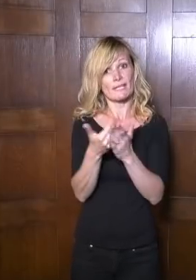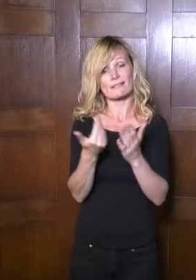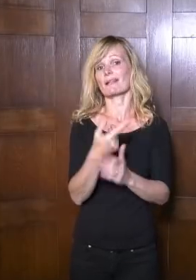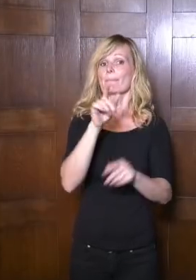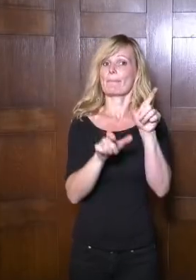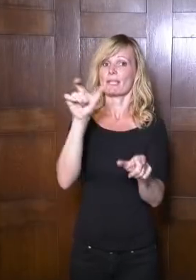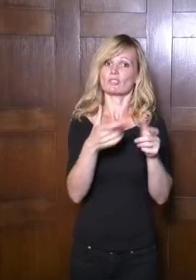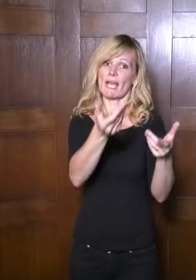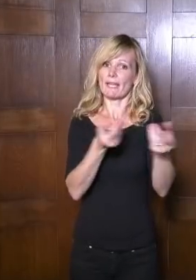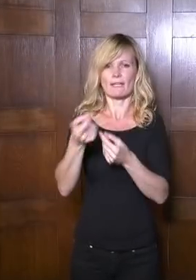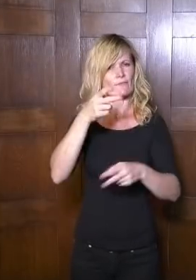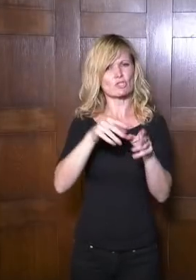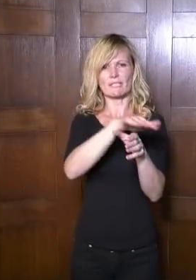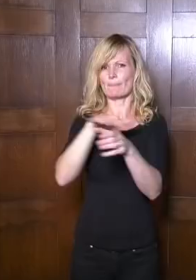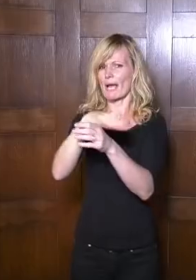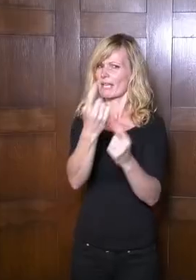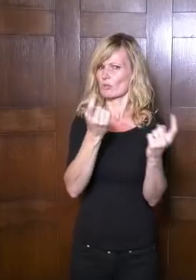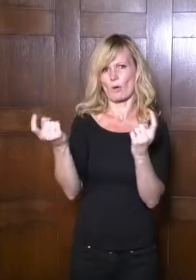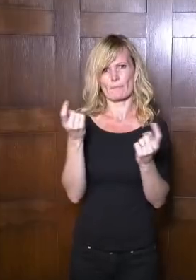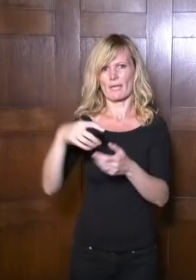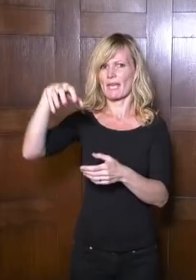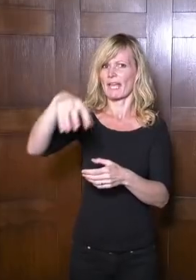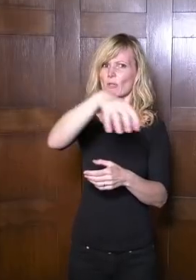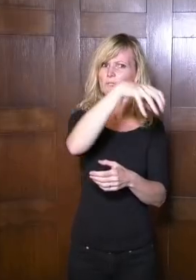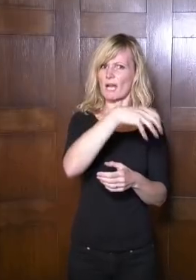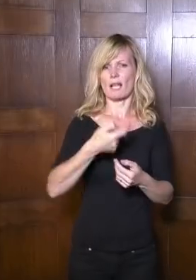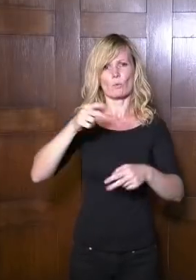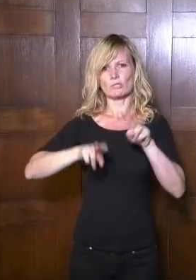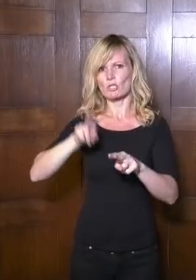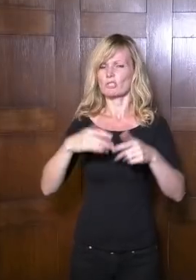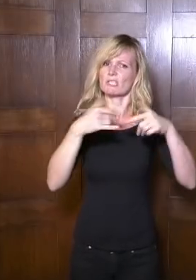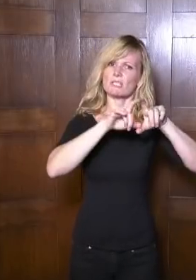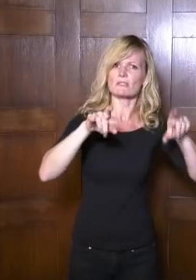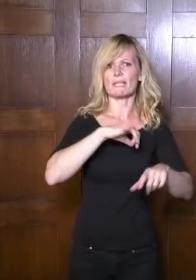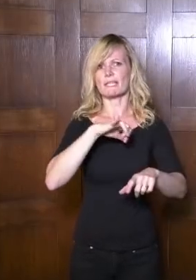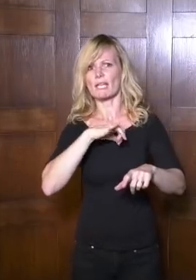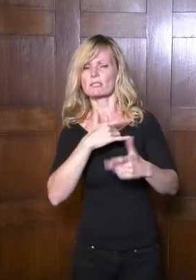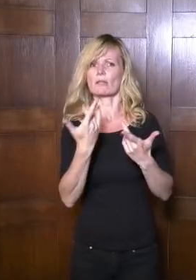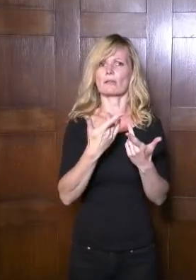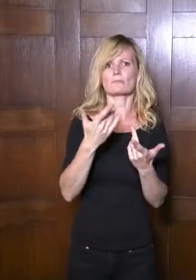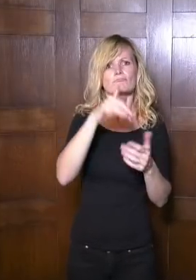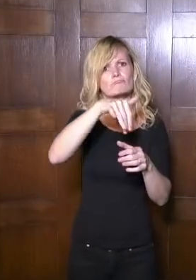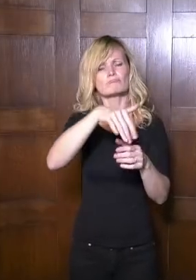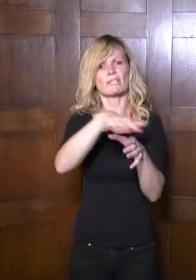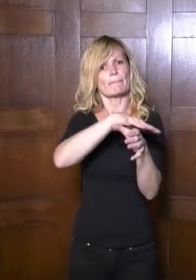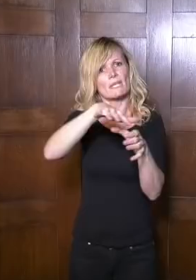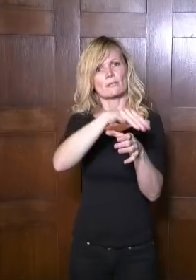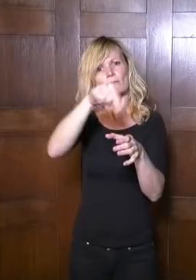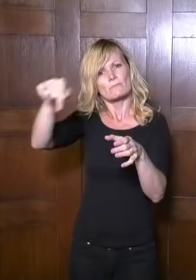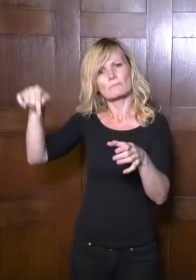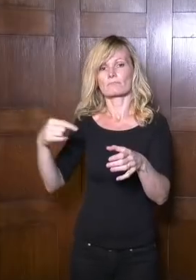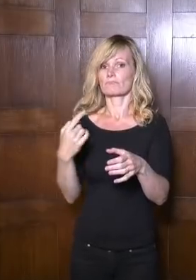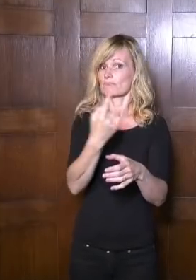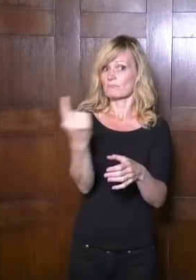kommen, regional, die unterschiedlichen Zugang haben, die vielleicht die Sache auch